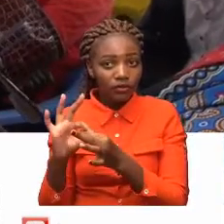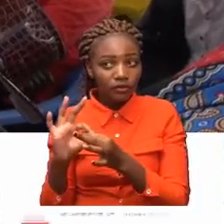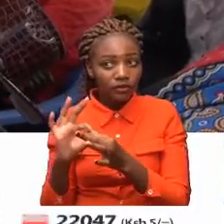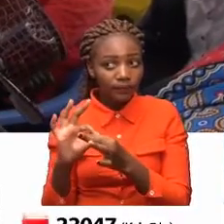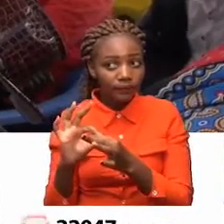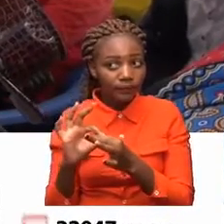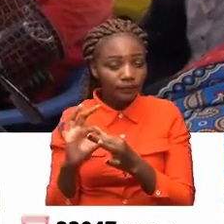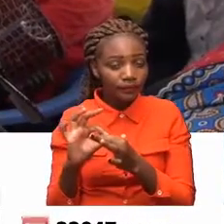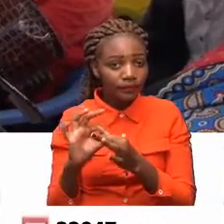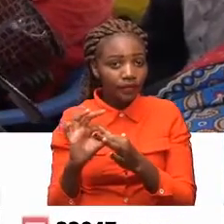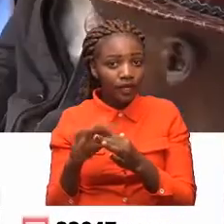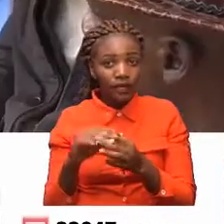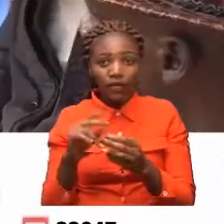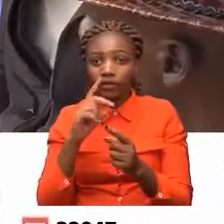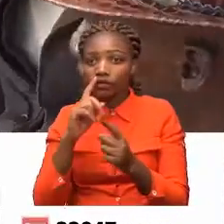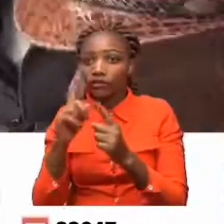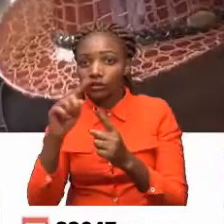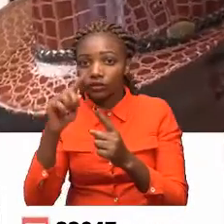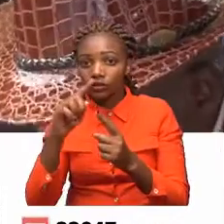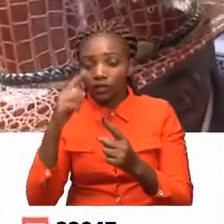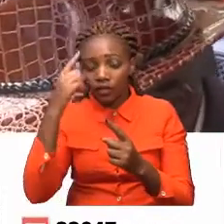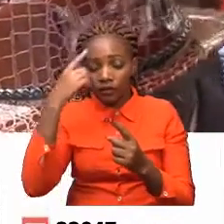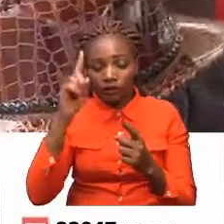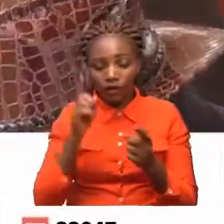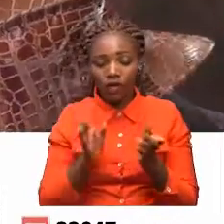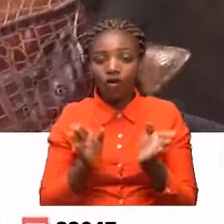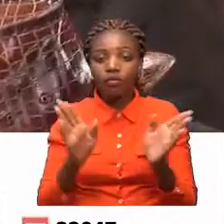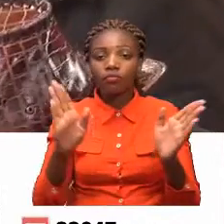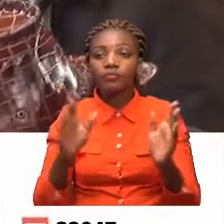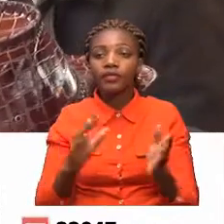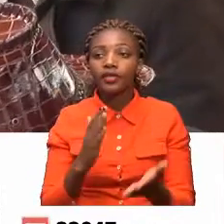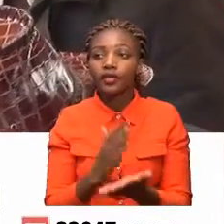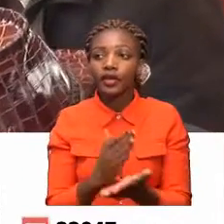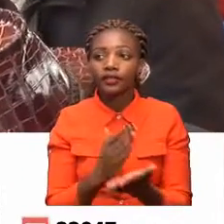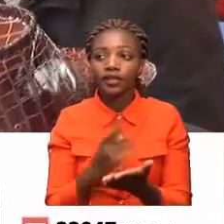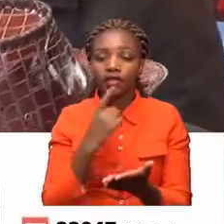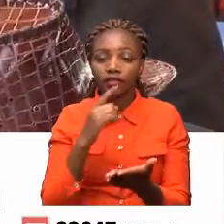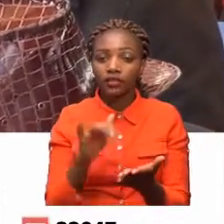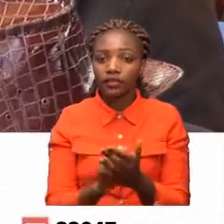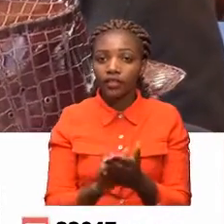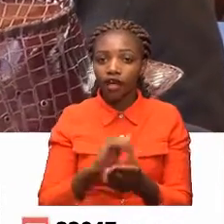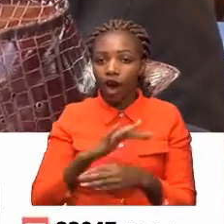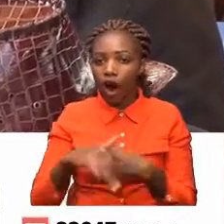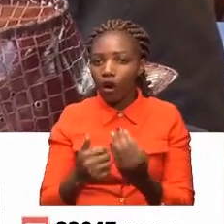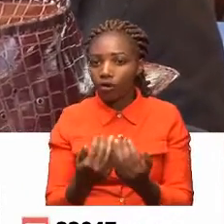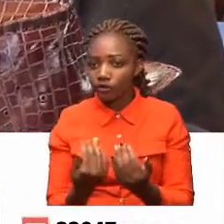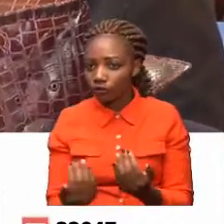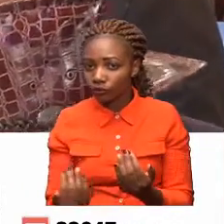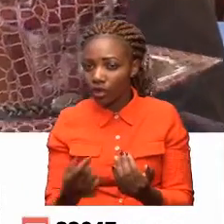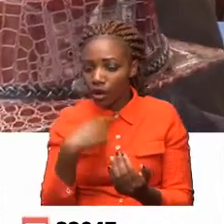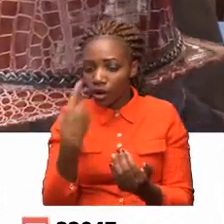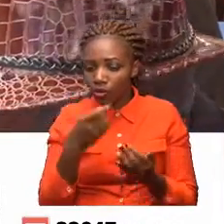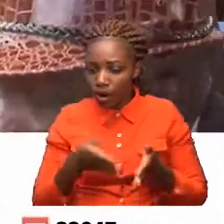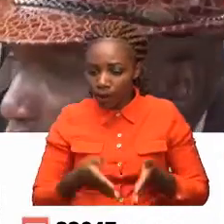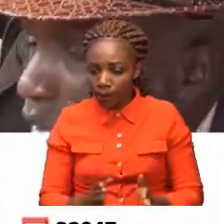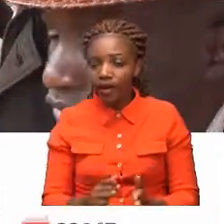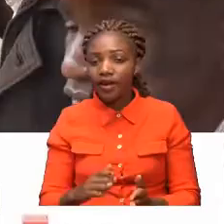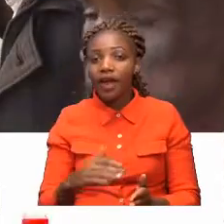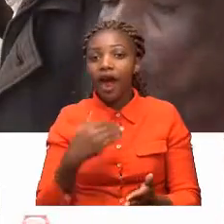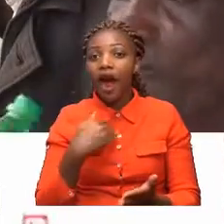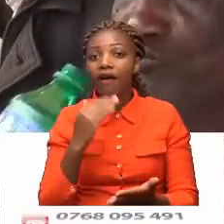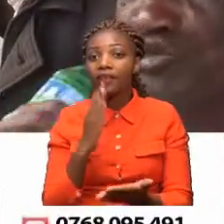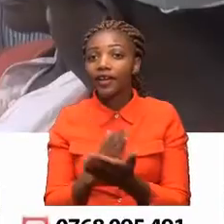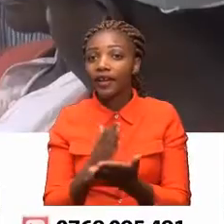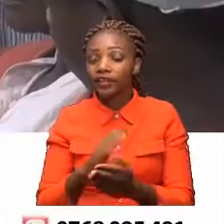za kibinadamu la Center for Human Rights and Mediation walisema kila mtoto anayezaliwa ana haki ya kupata